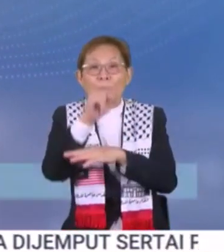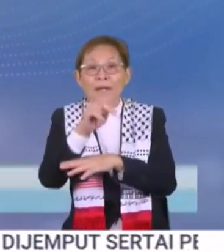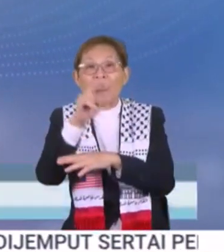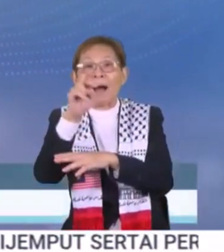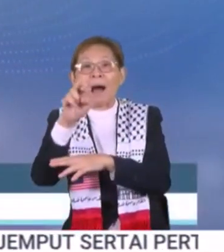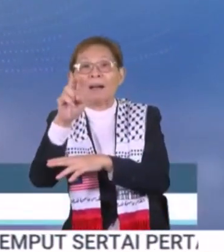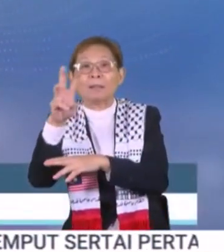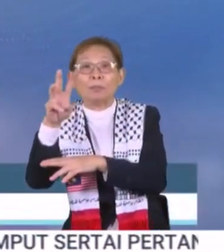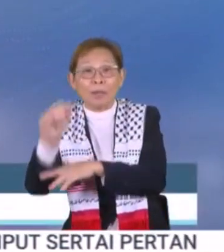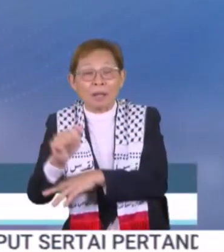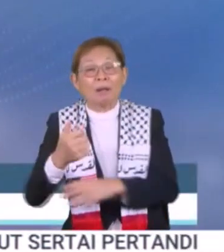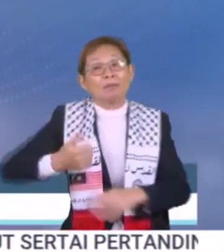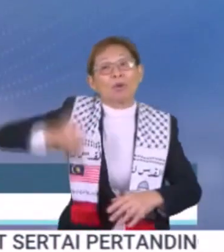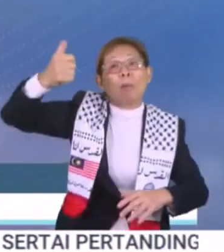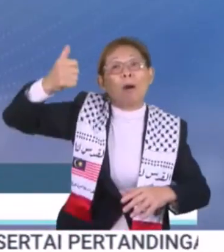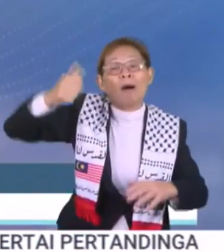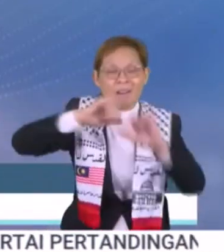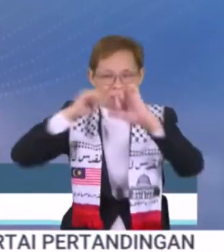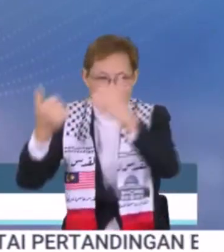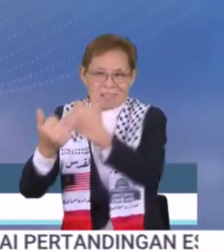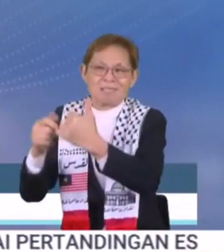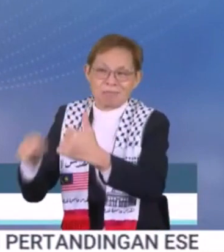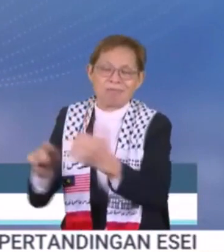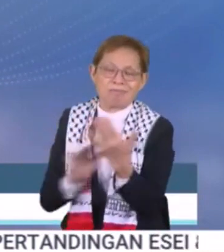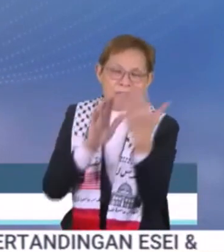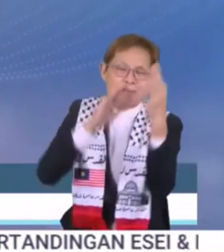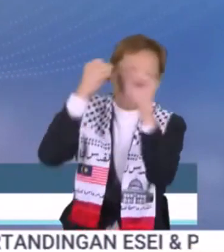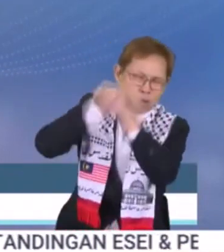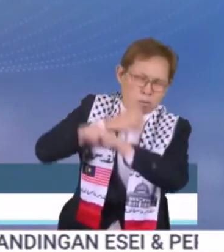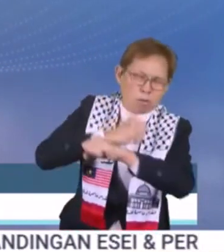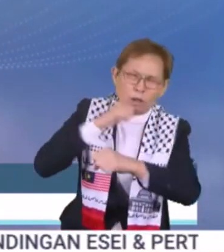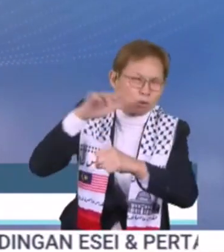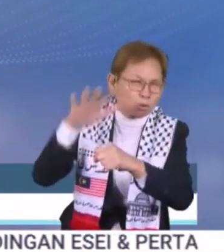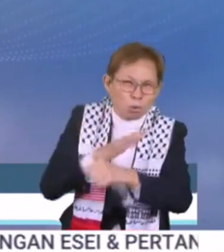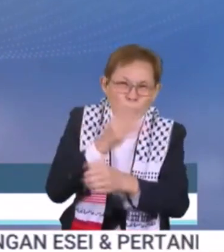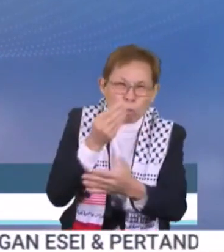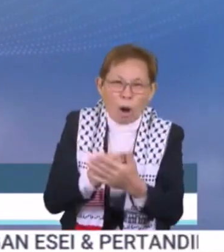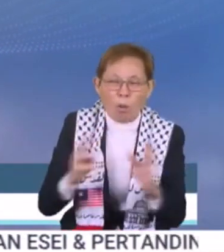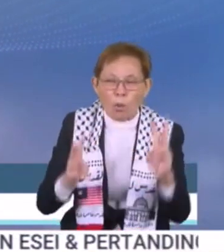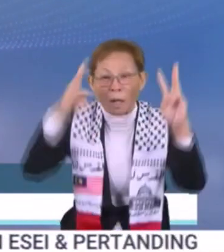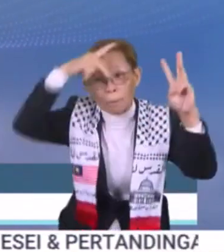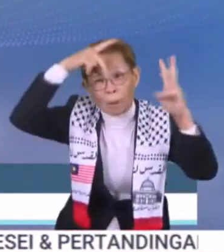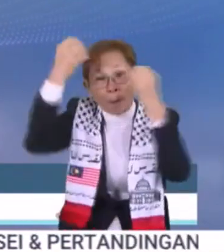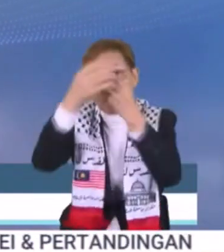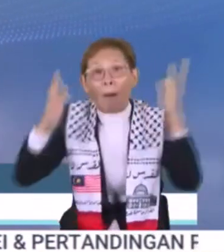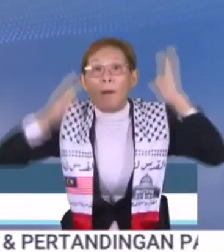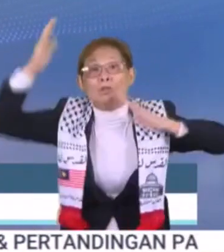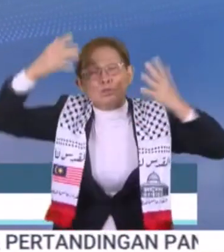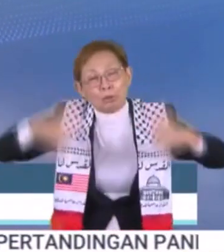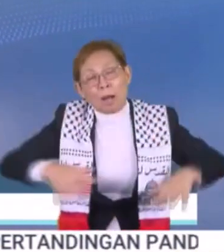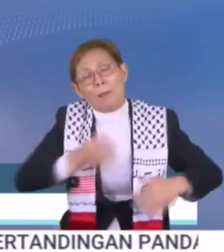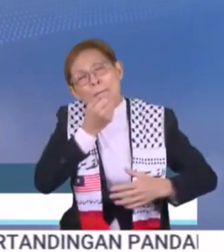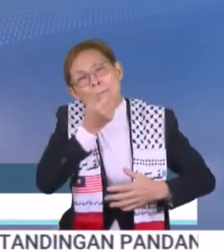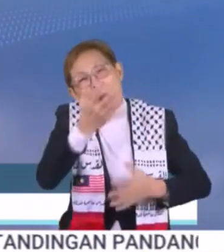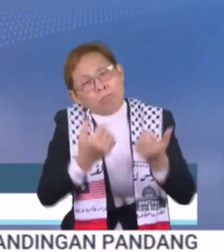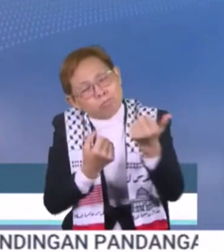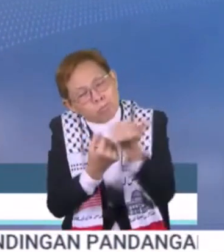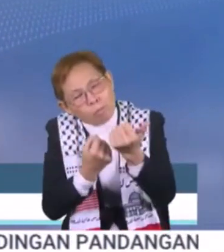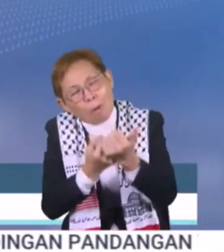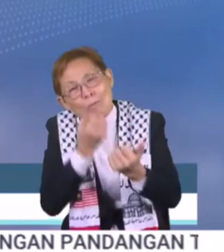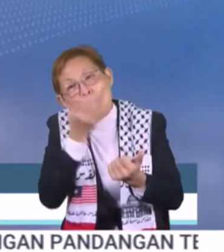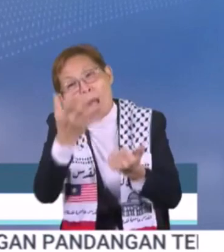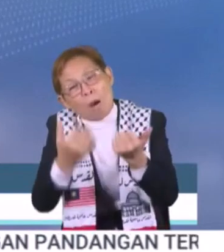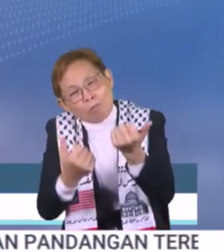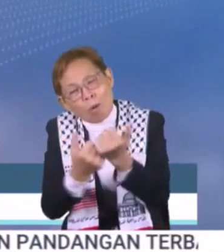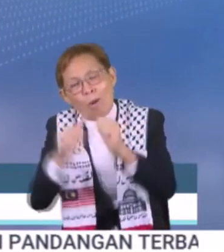unrwe terutamanya apabila agensi berkenaan berdepan cabaran kewangan Wisma Putra memaklumkan Malaysia telah menzahirkan sokongan